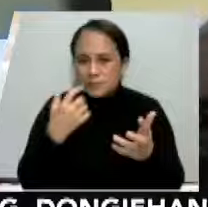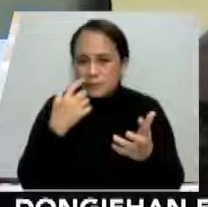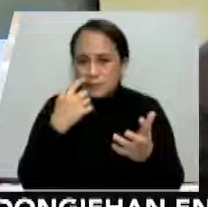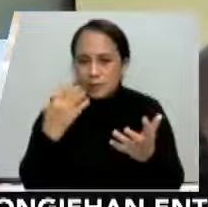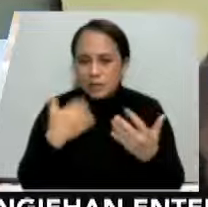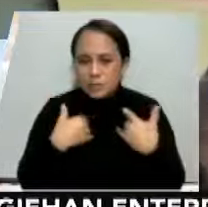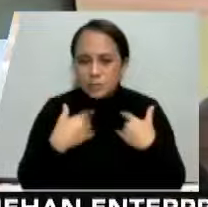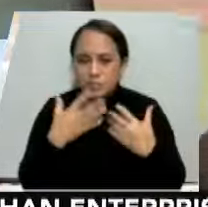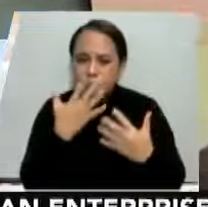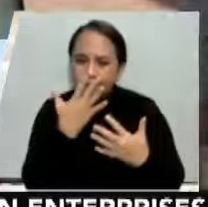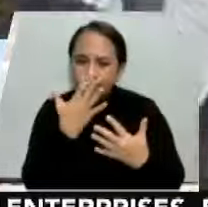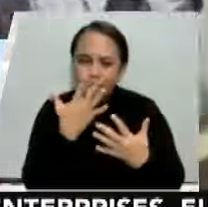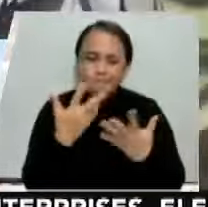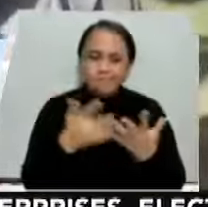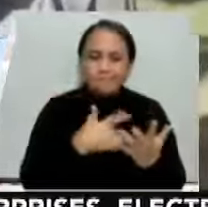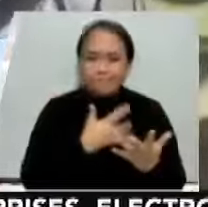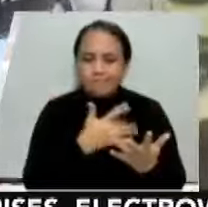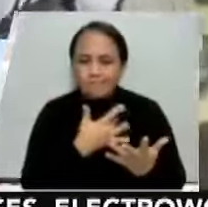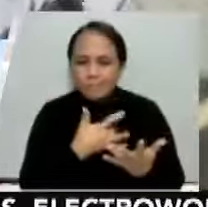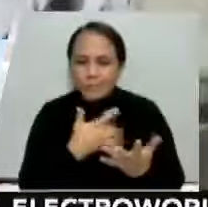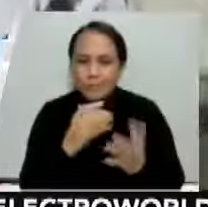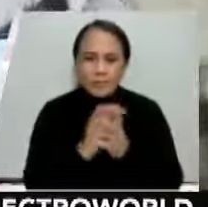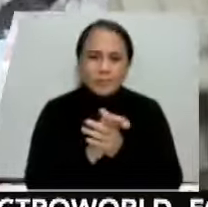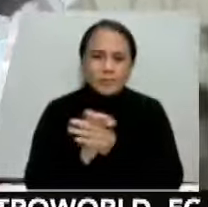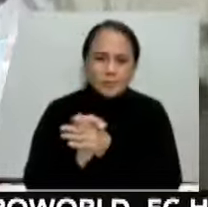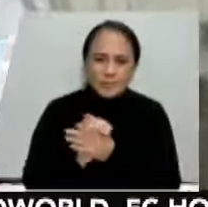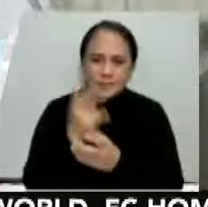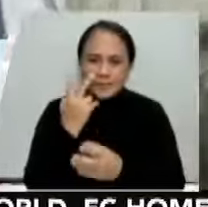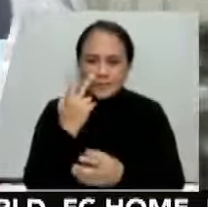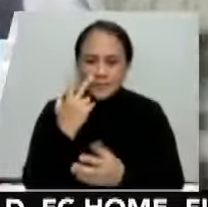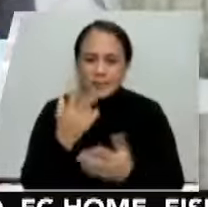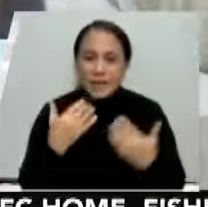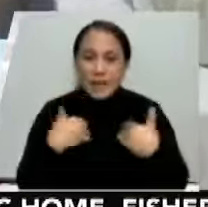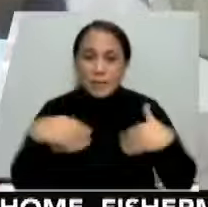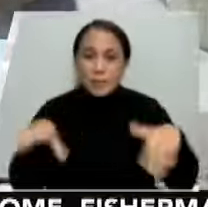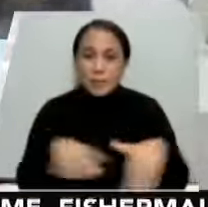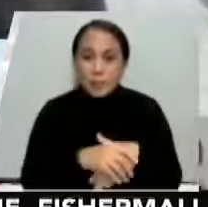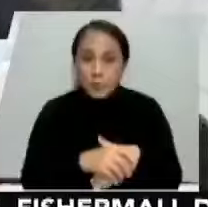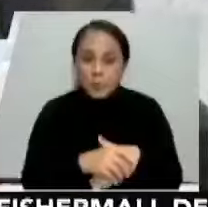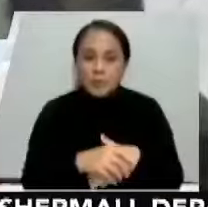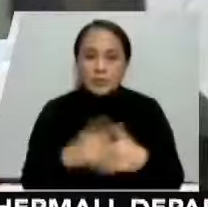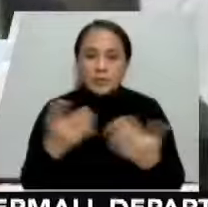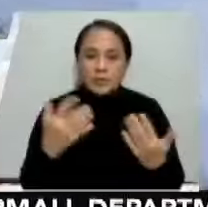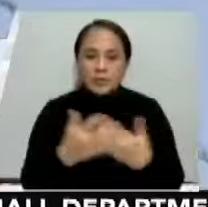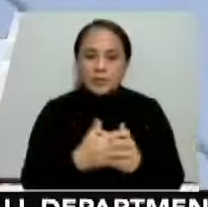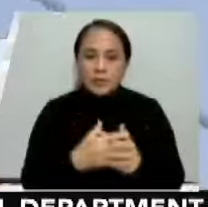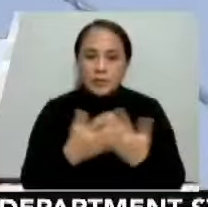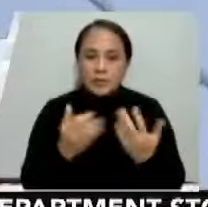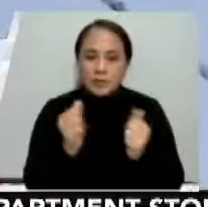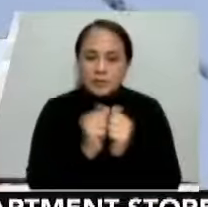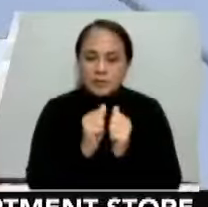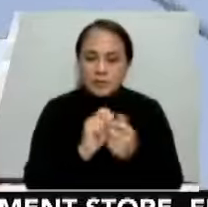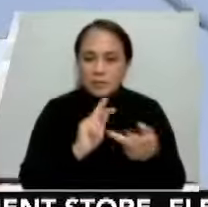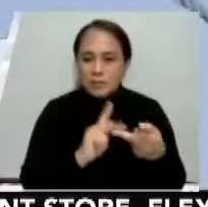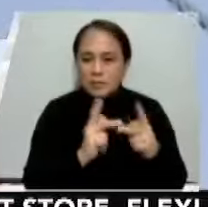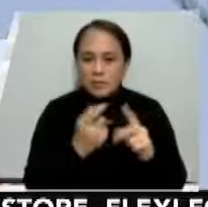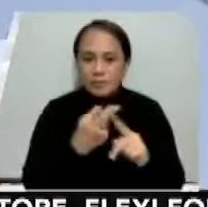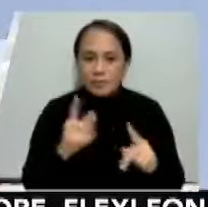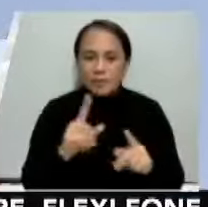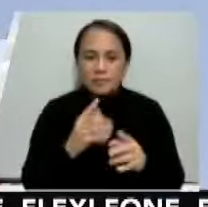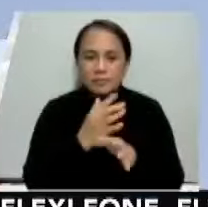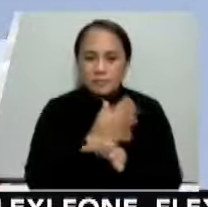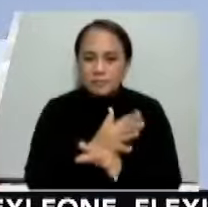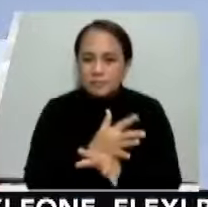vibes. Congratulations! Ang kasalang ito ng isang balloonist at kanyang partner mula Germany. It's